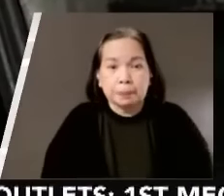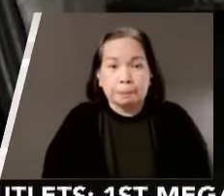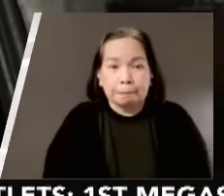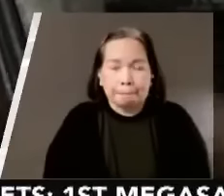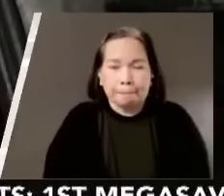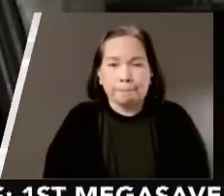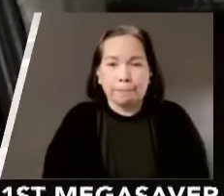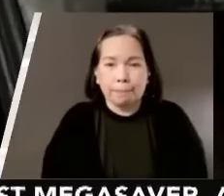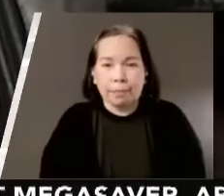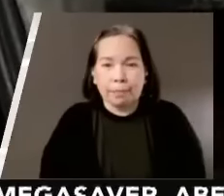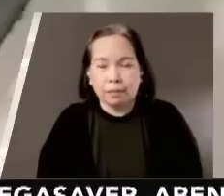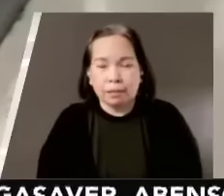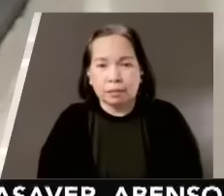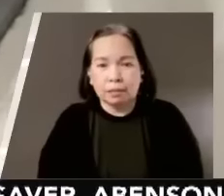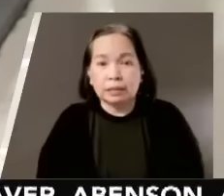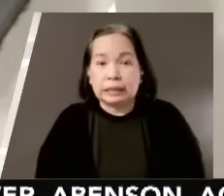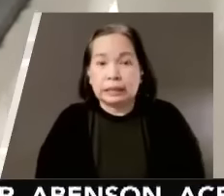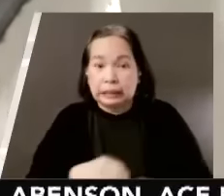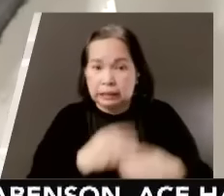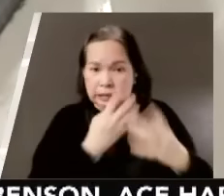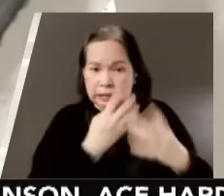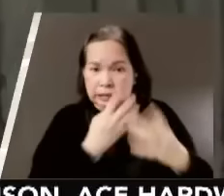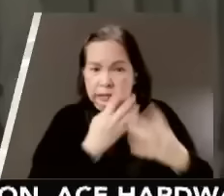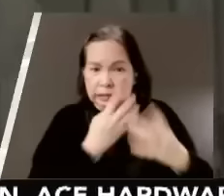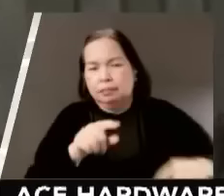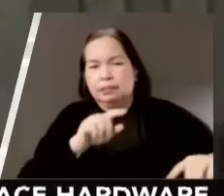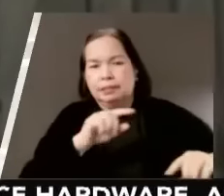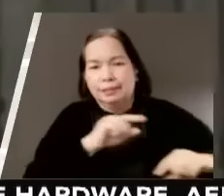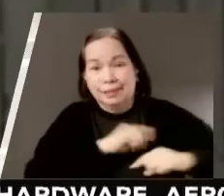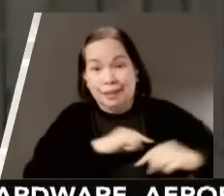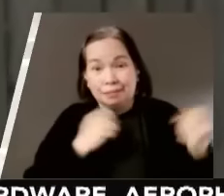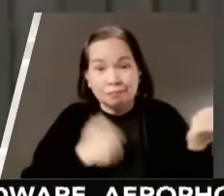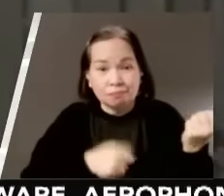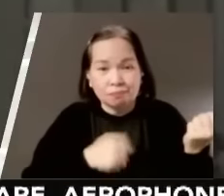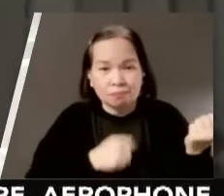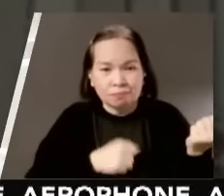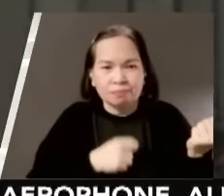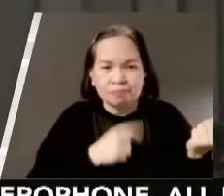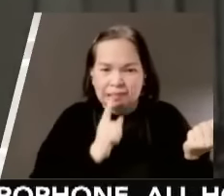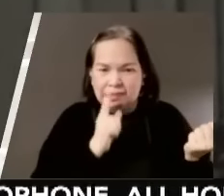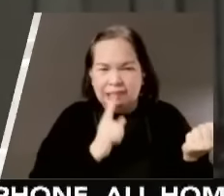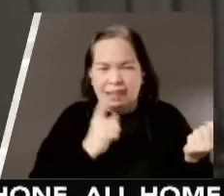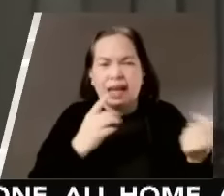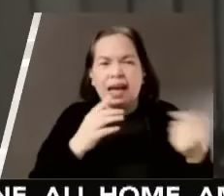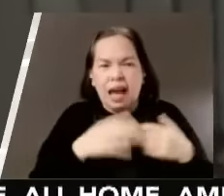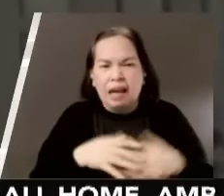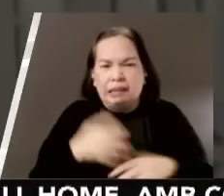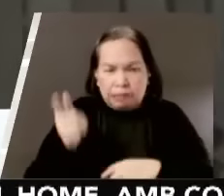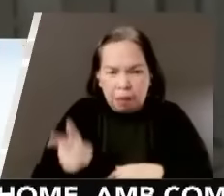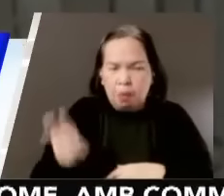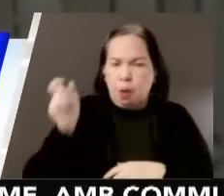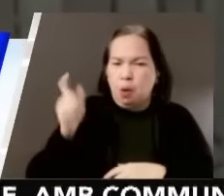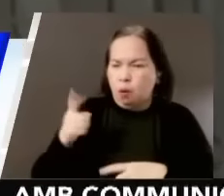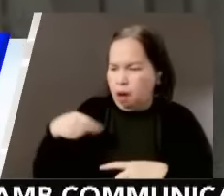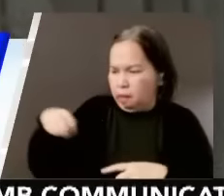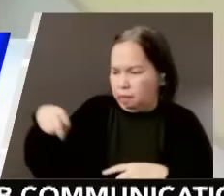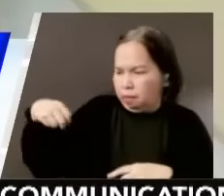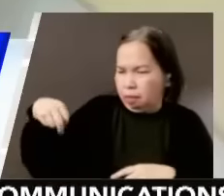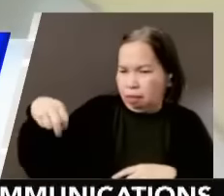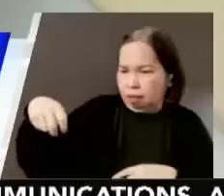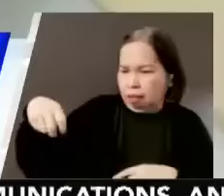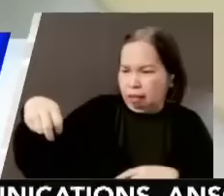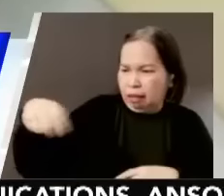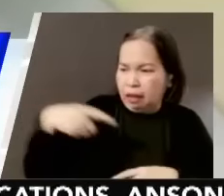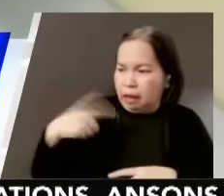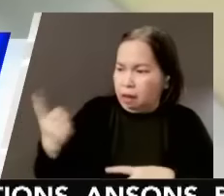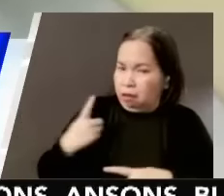Sa kulungan ang bagsak ng security guard na to matapos niyang barilin ang isang palaboy na babatuhin umano siya ng bato.